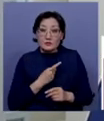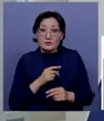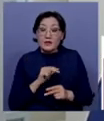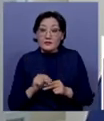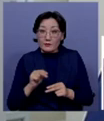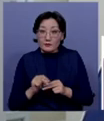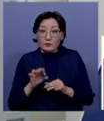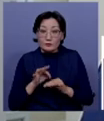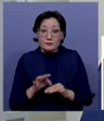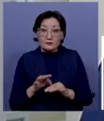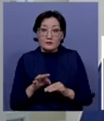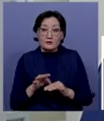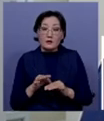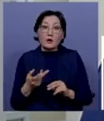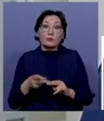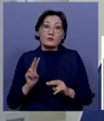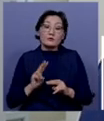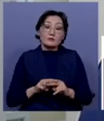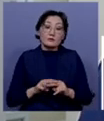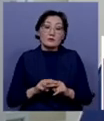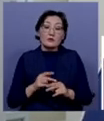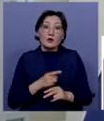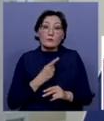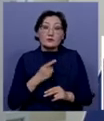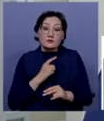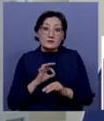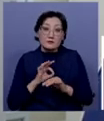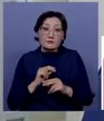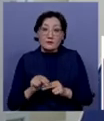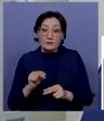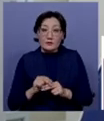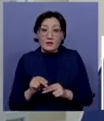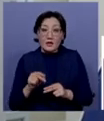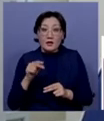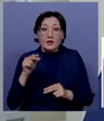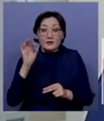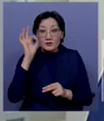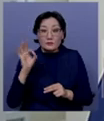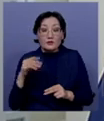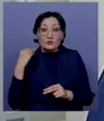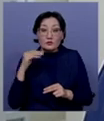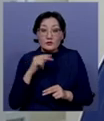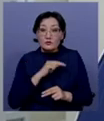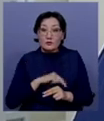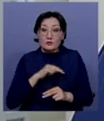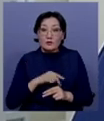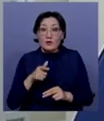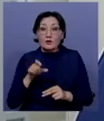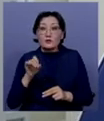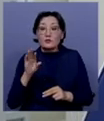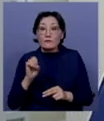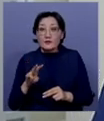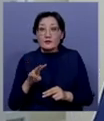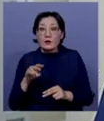жатыр. Бұл шеберлік класқа біз Германияда және Турцияда жұмыс істеген Гювен профессорды